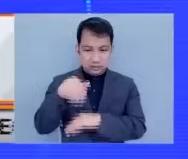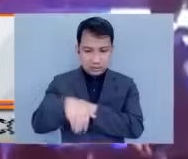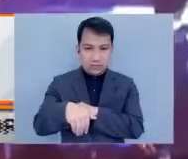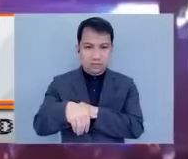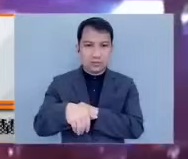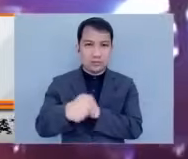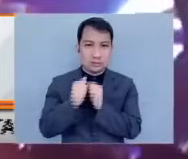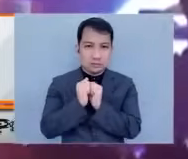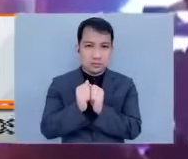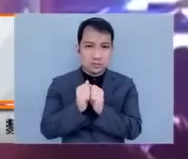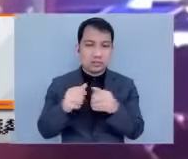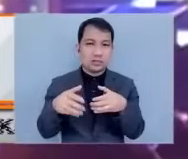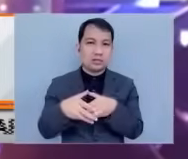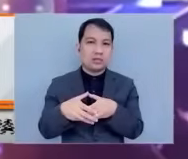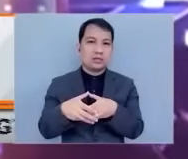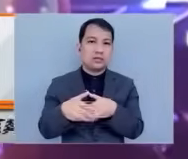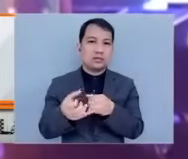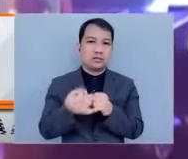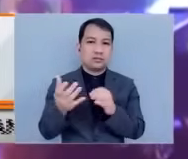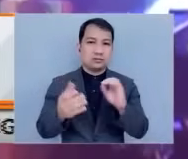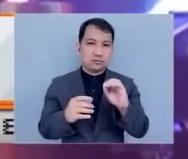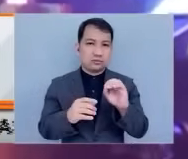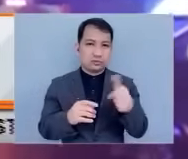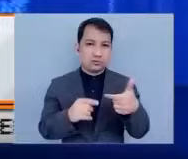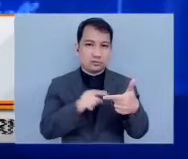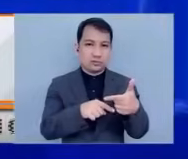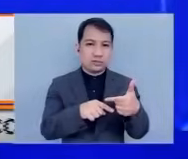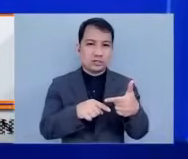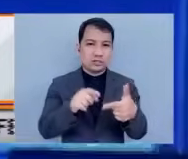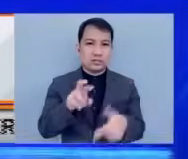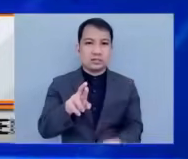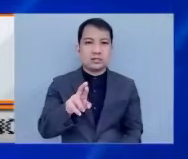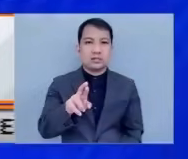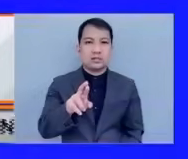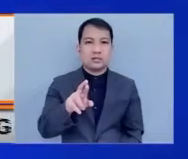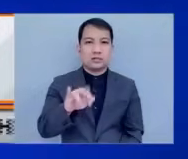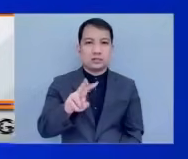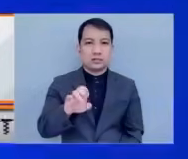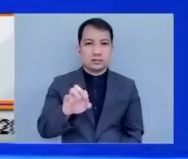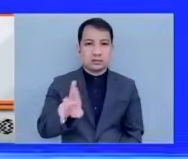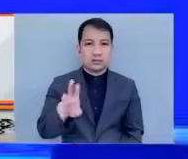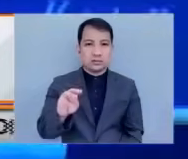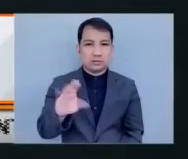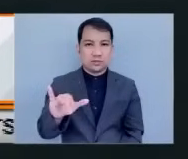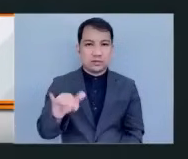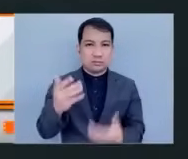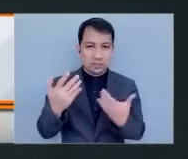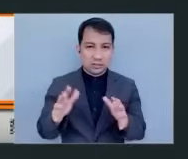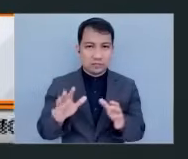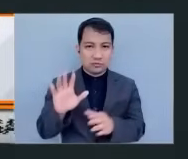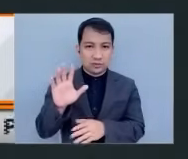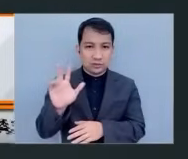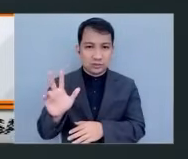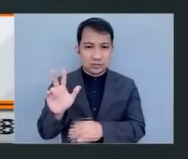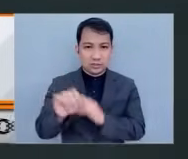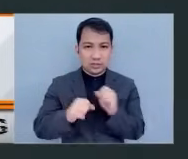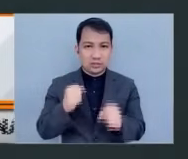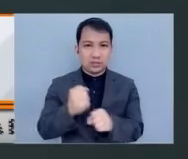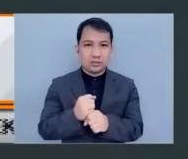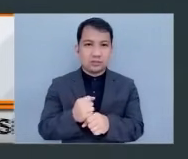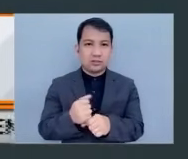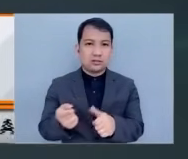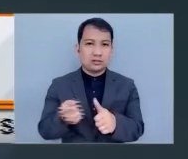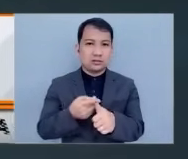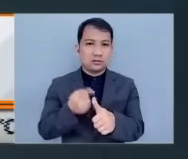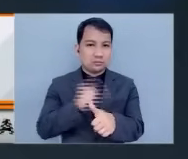pagsasama-sama ng ilang OG members ng River Maya matapos ang 3 dekada. Sa unang 3